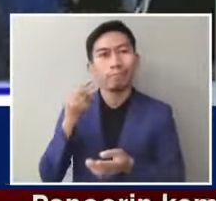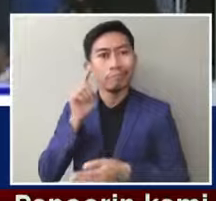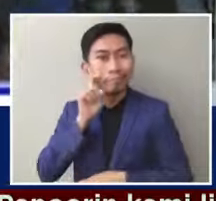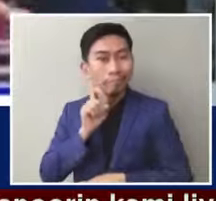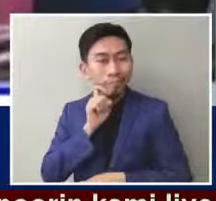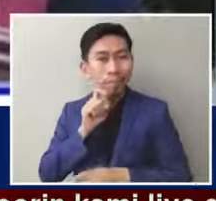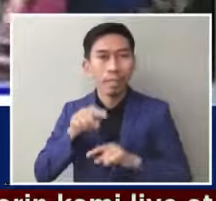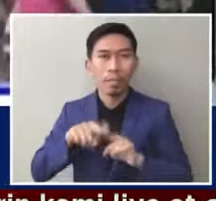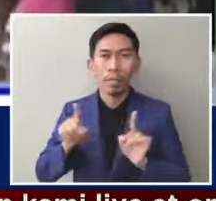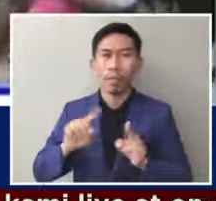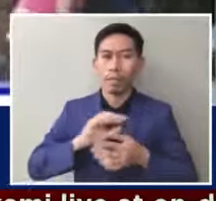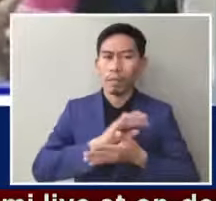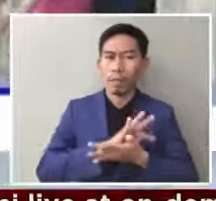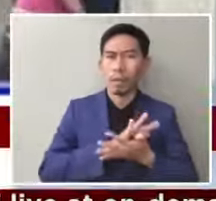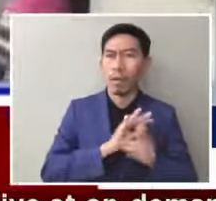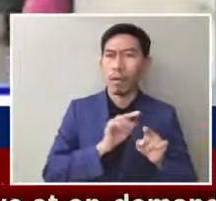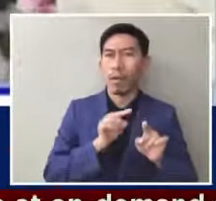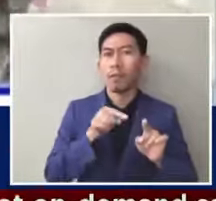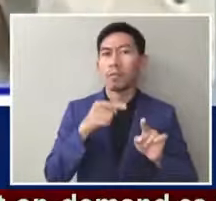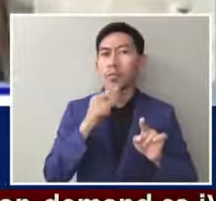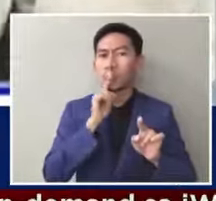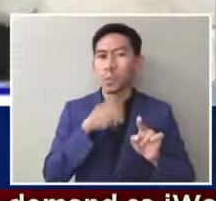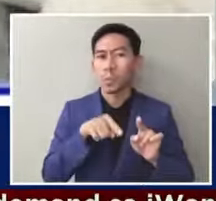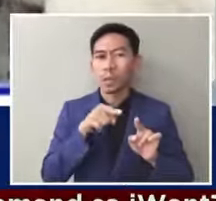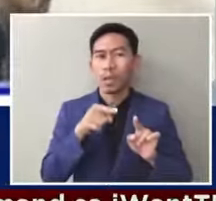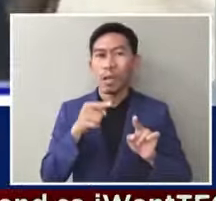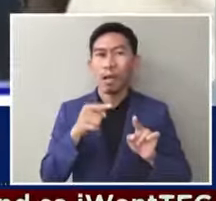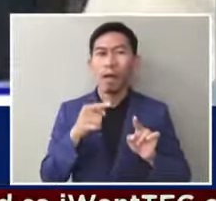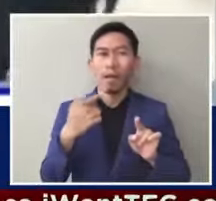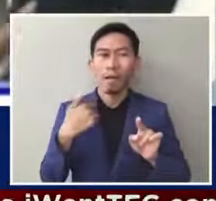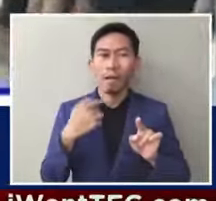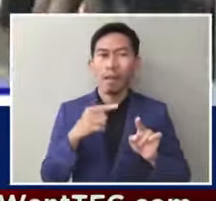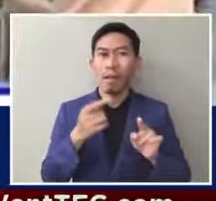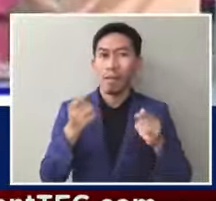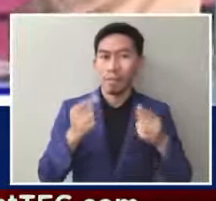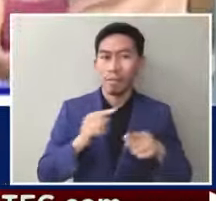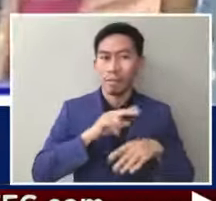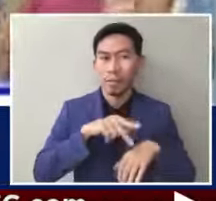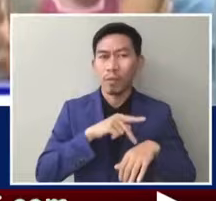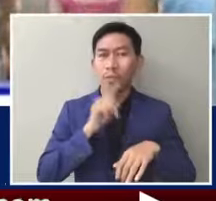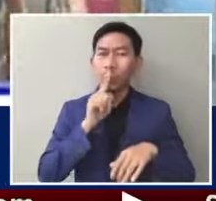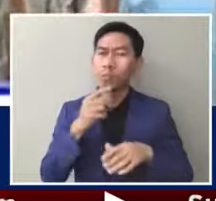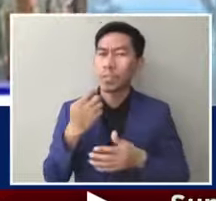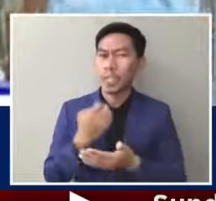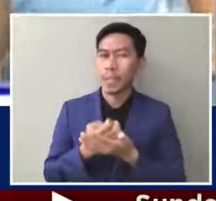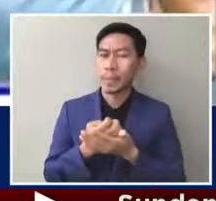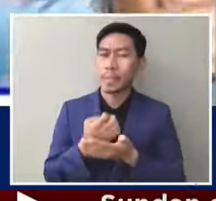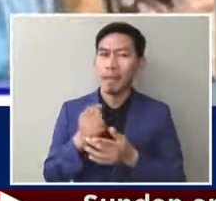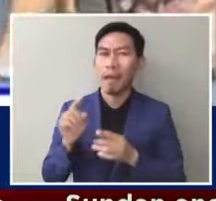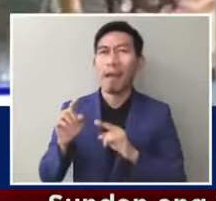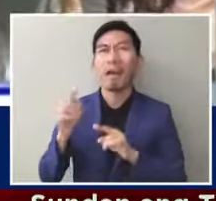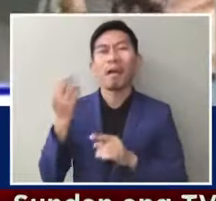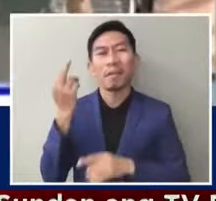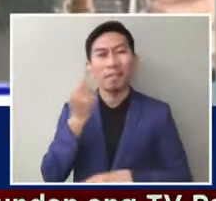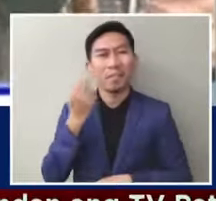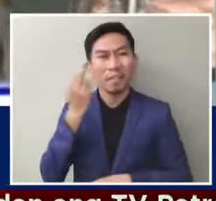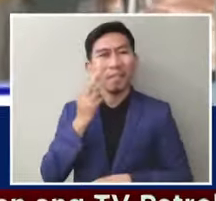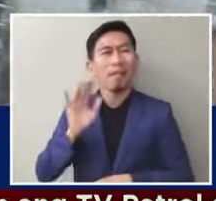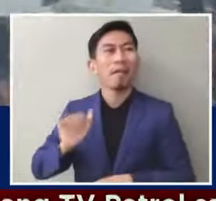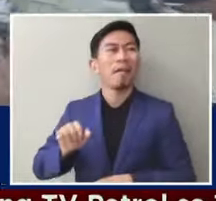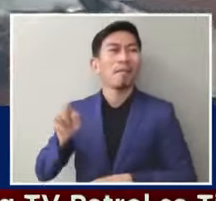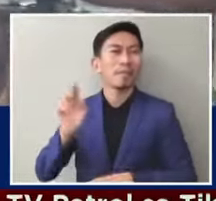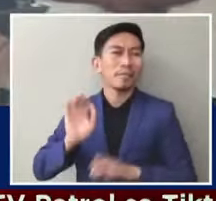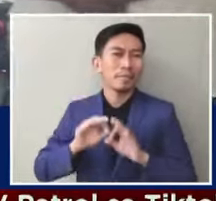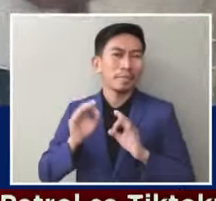of mind for the people of the Philippines. Actually, more economic talagang naging concern pala nila at that